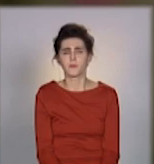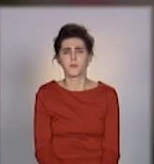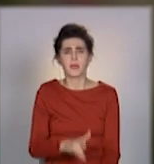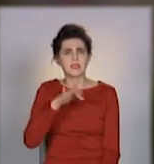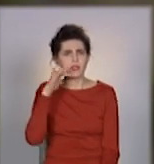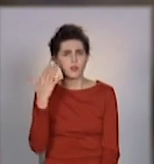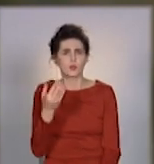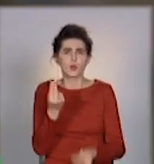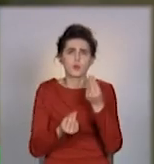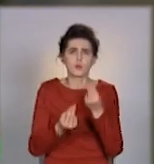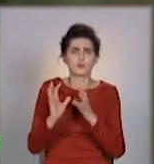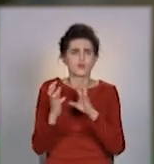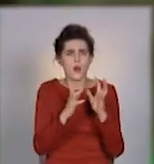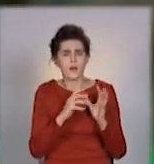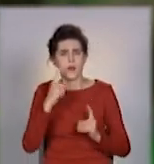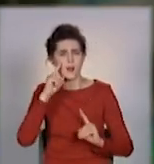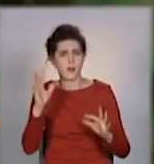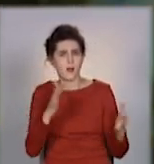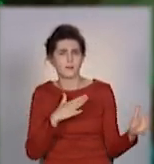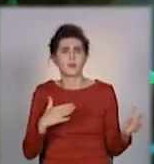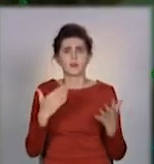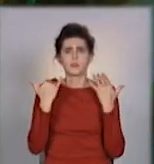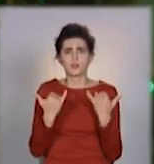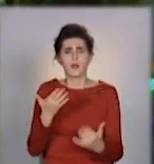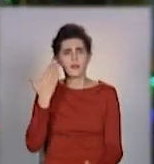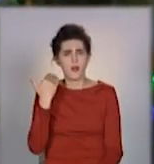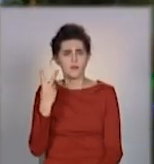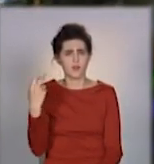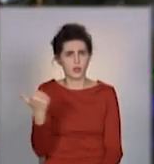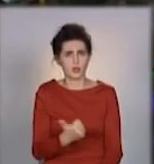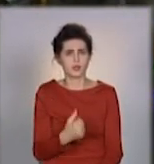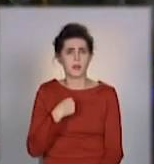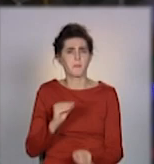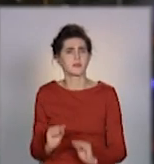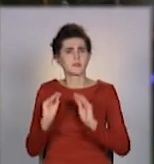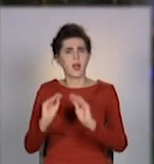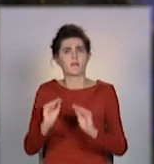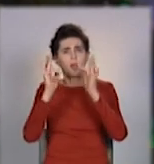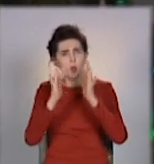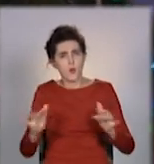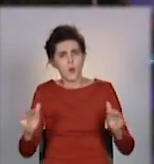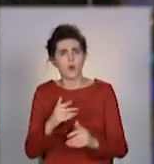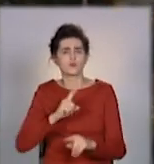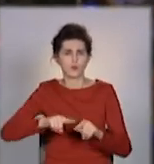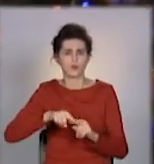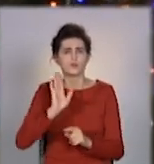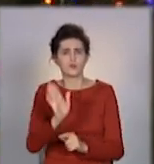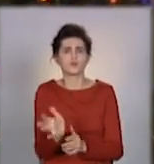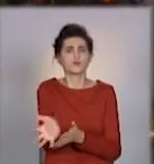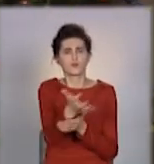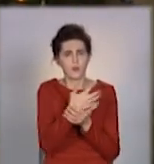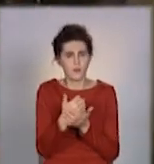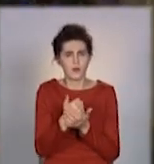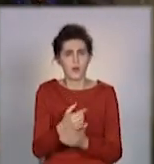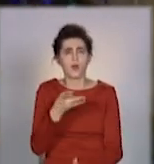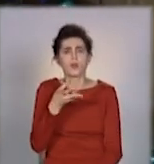Кольорові іграшки та яскраві вогники. Ми встановили ялинку 2 тижні тому. Ще трішки постоїть і приберемо. Та чи